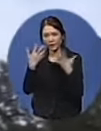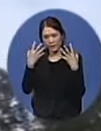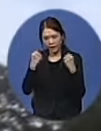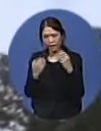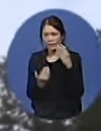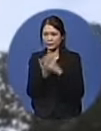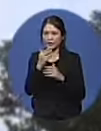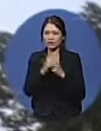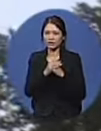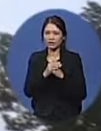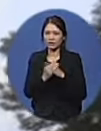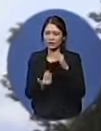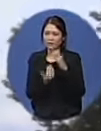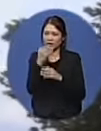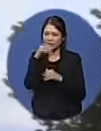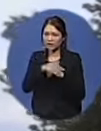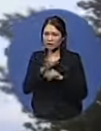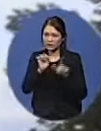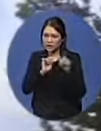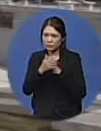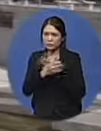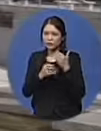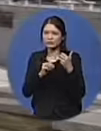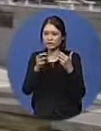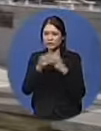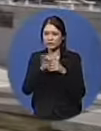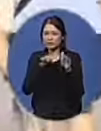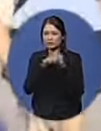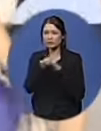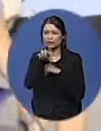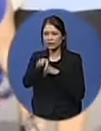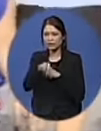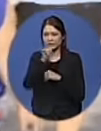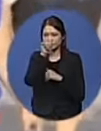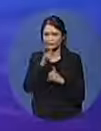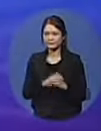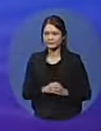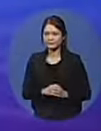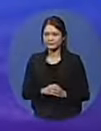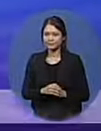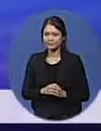높았고 발생 장소의 84%는 실외였습니다.